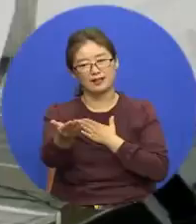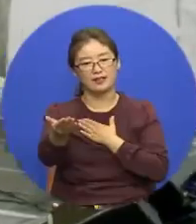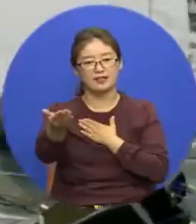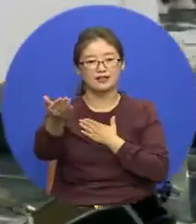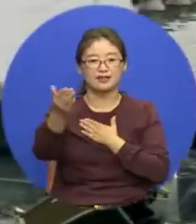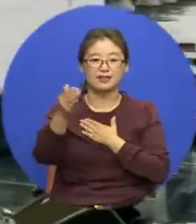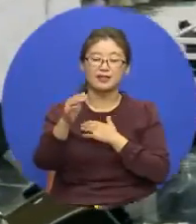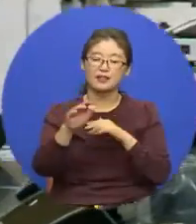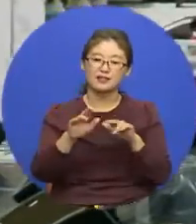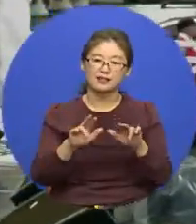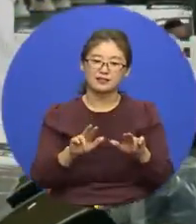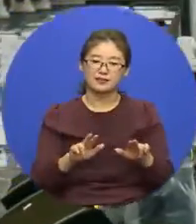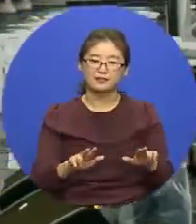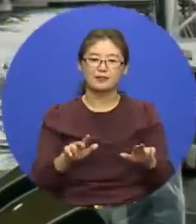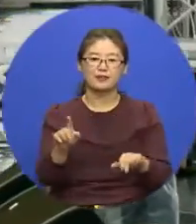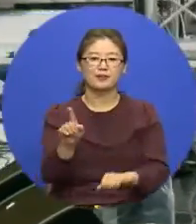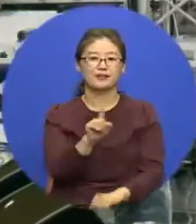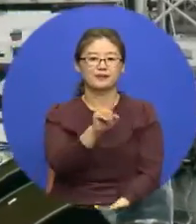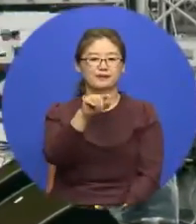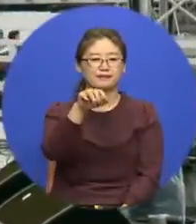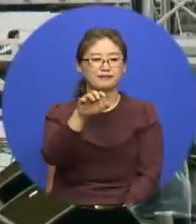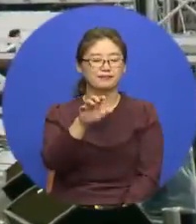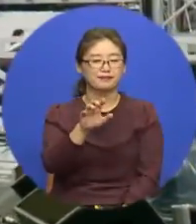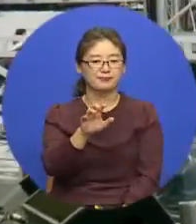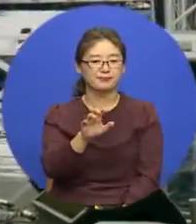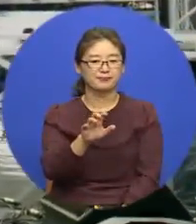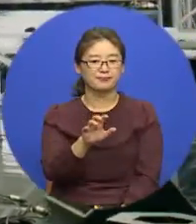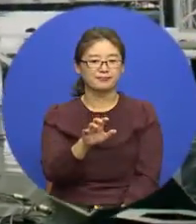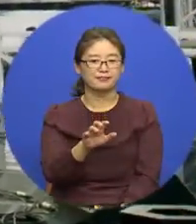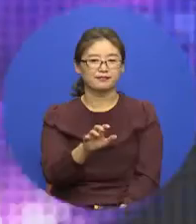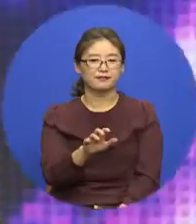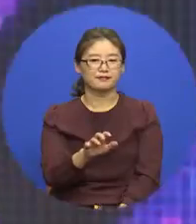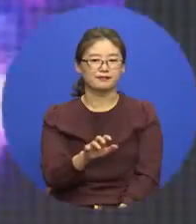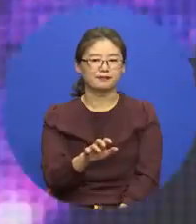내 당신 지금 어디